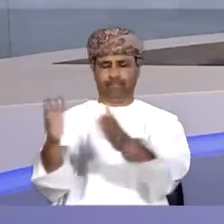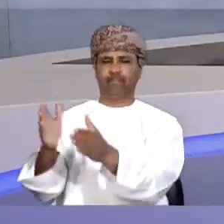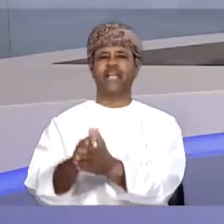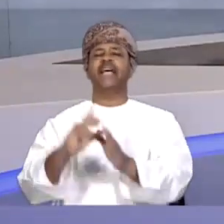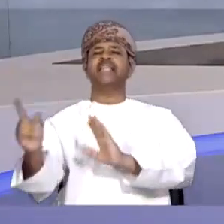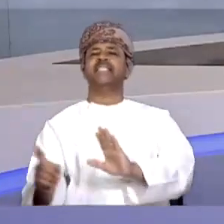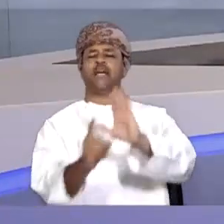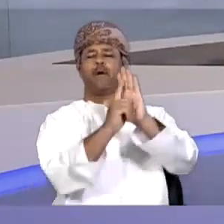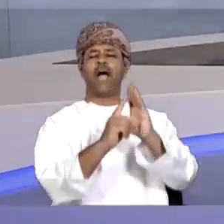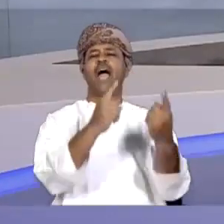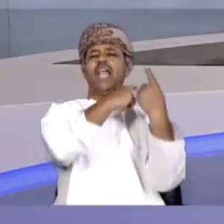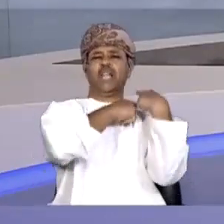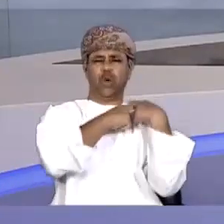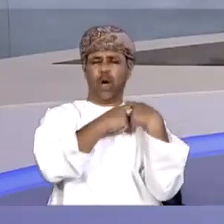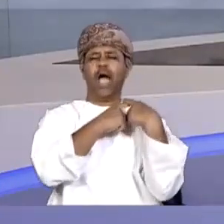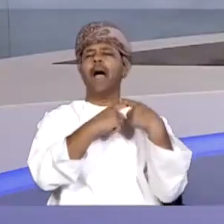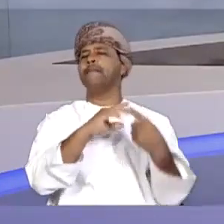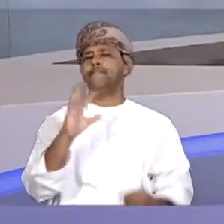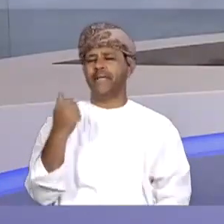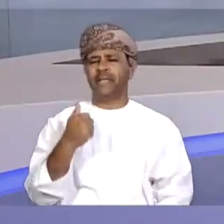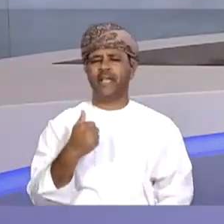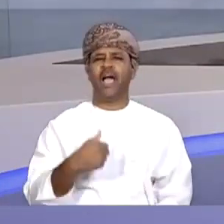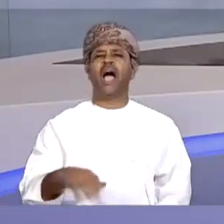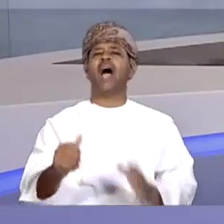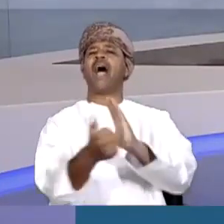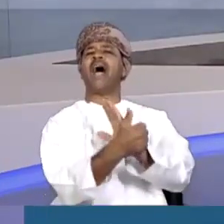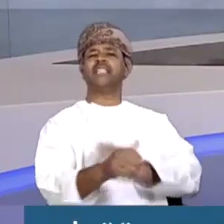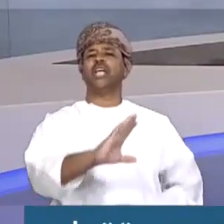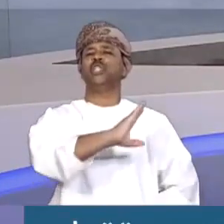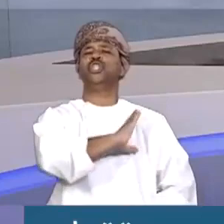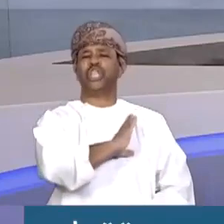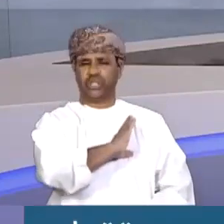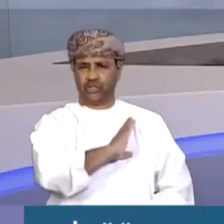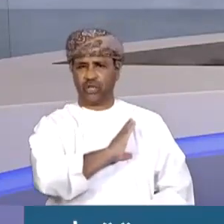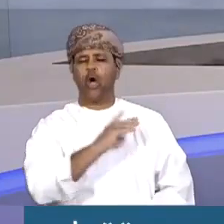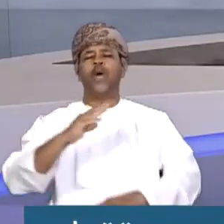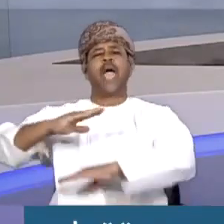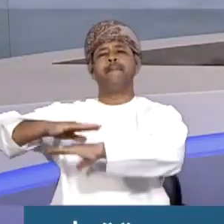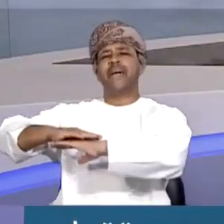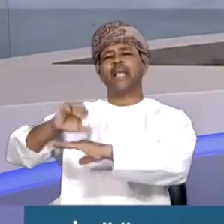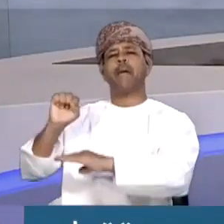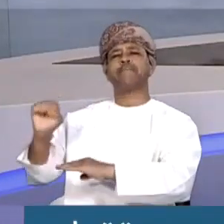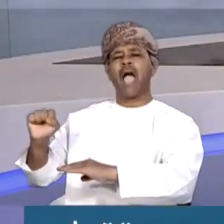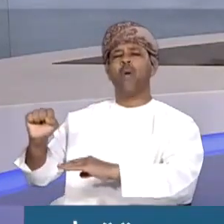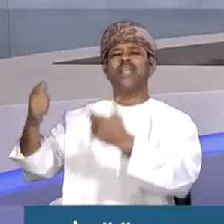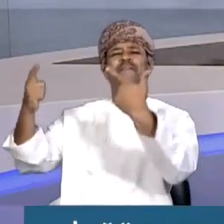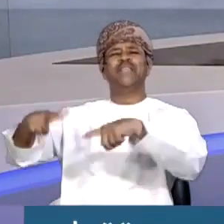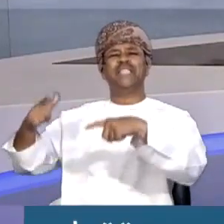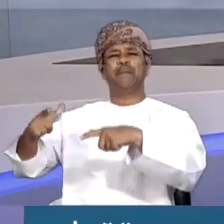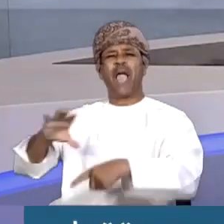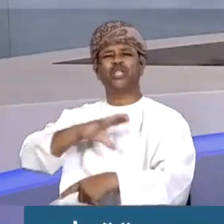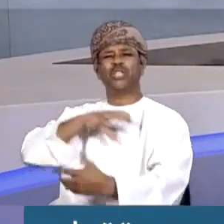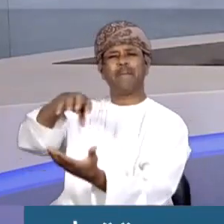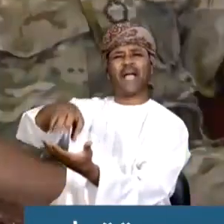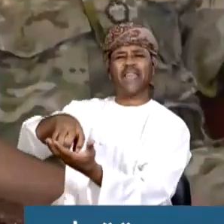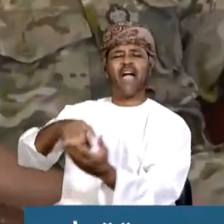استقبل اللواء الركن مطر بن سالم البلوشي قائد الجيش السلطاني العماني بمكتبه بمعسكر المرتفعة الفريق